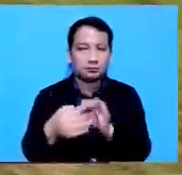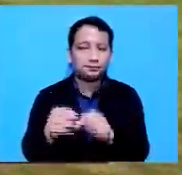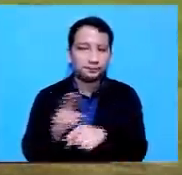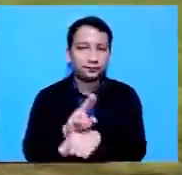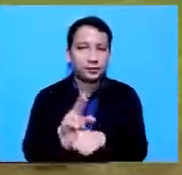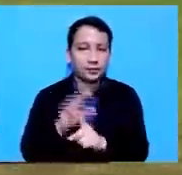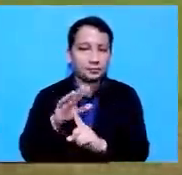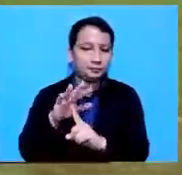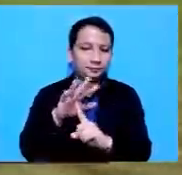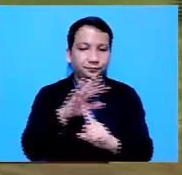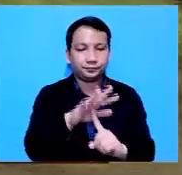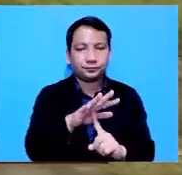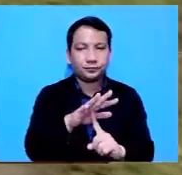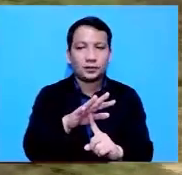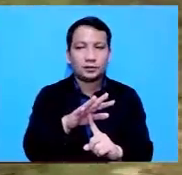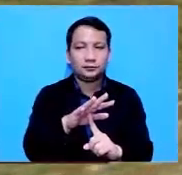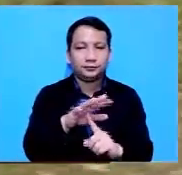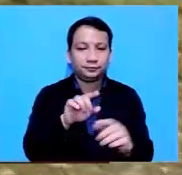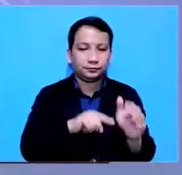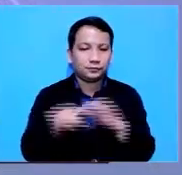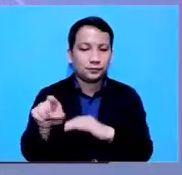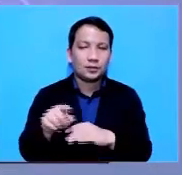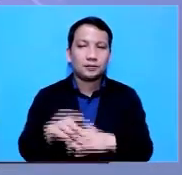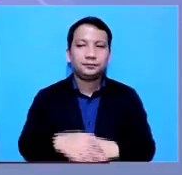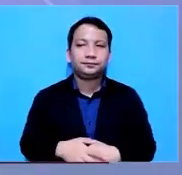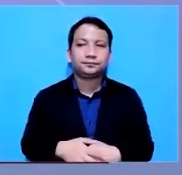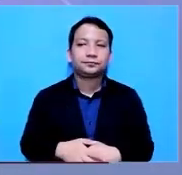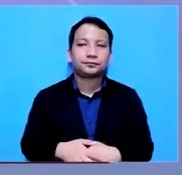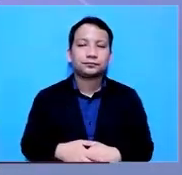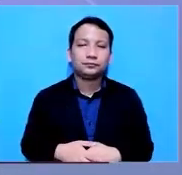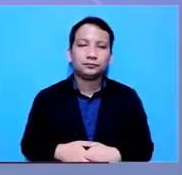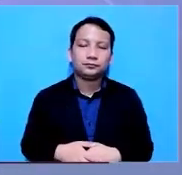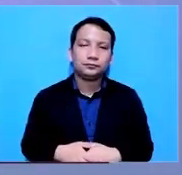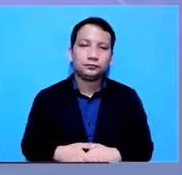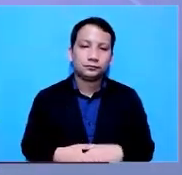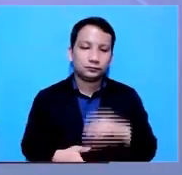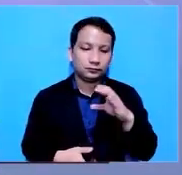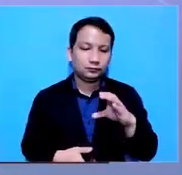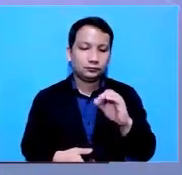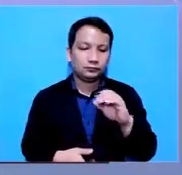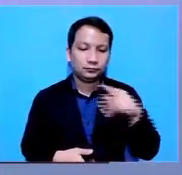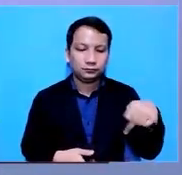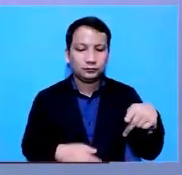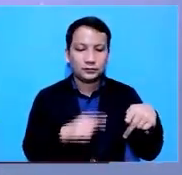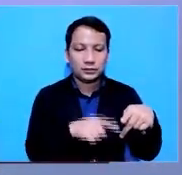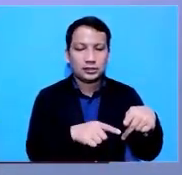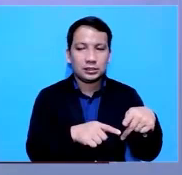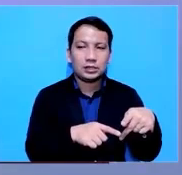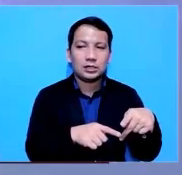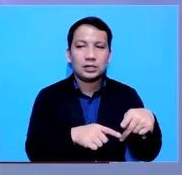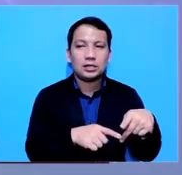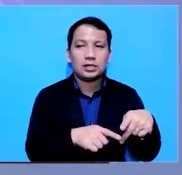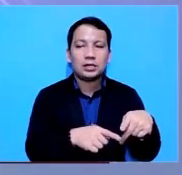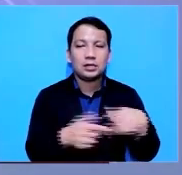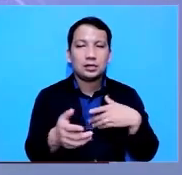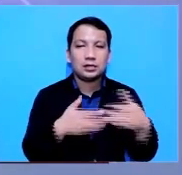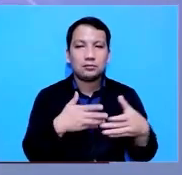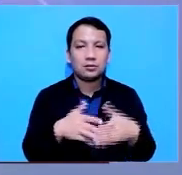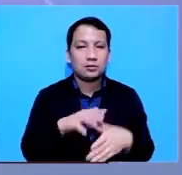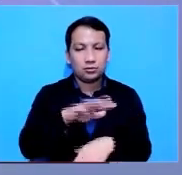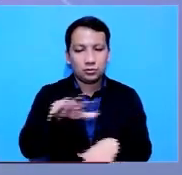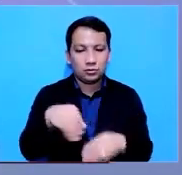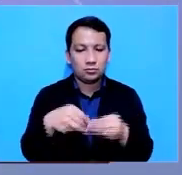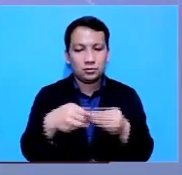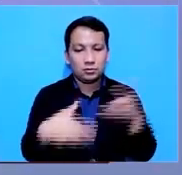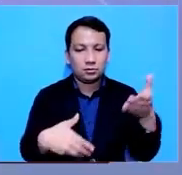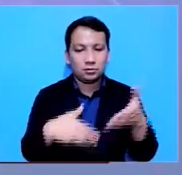niya para tumakas ang mga sospek. Alam daw ng Civil Aviation Authority of the Philippines o CAAP ang lahat ng detalye ng